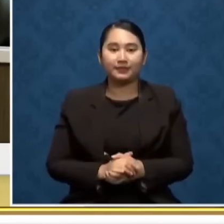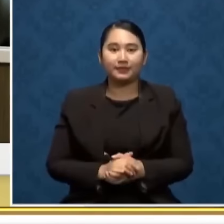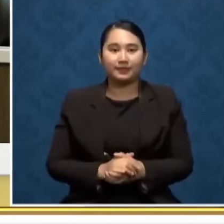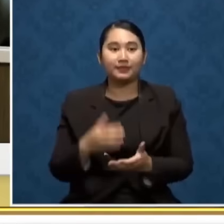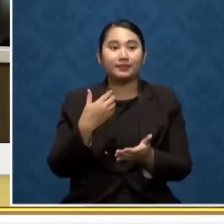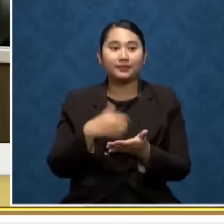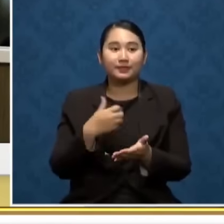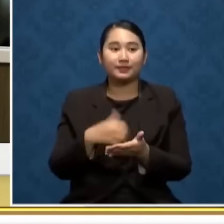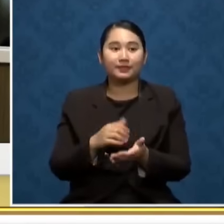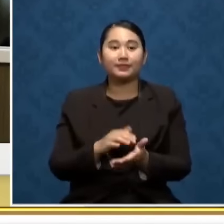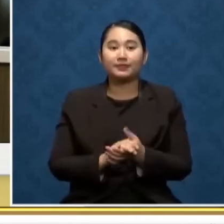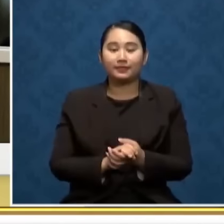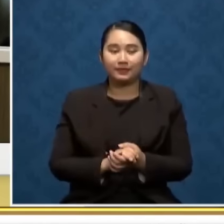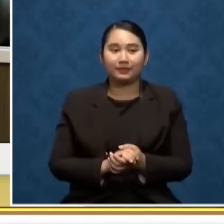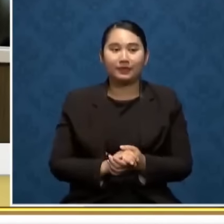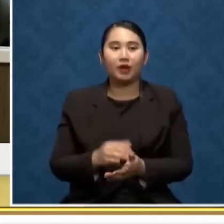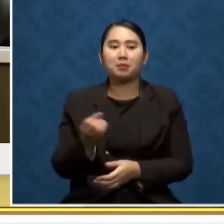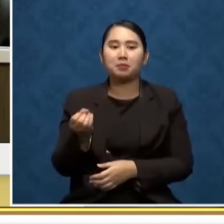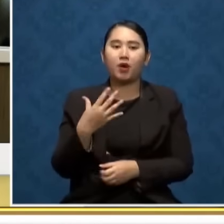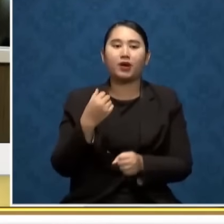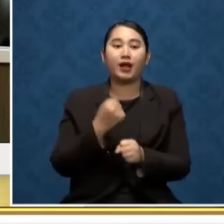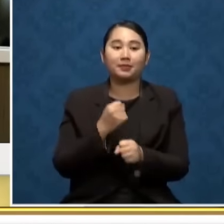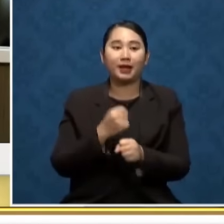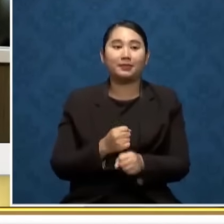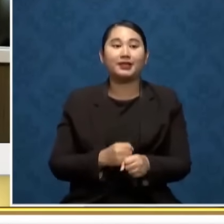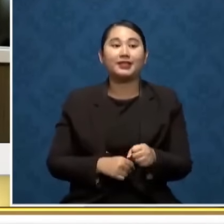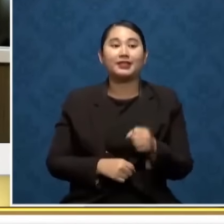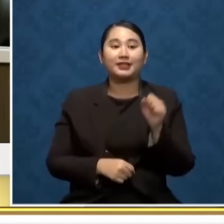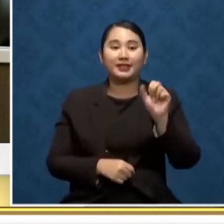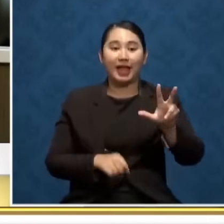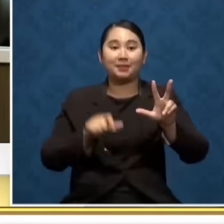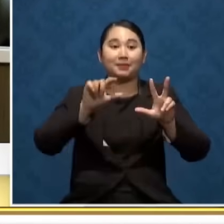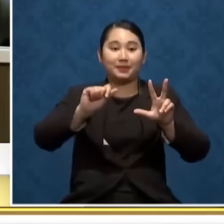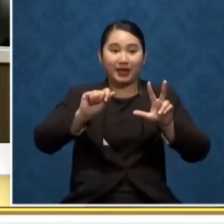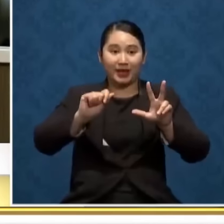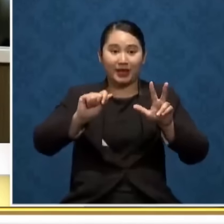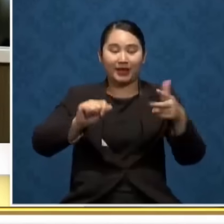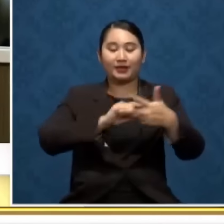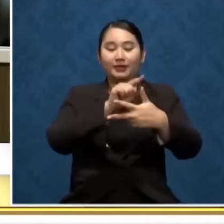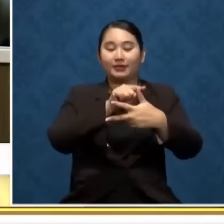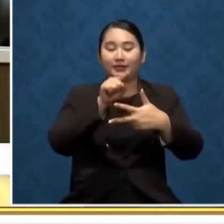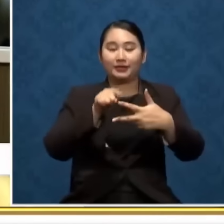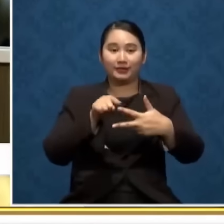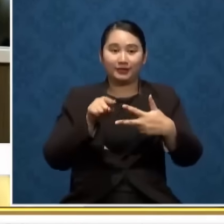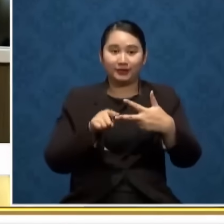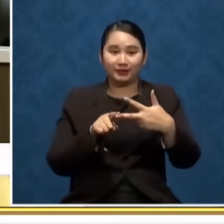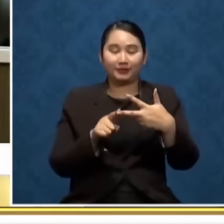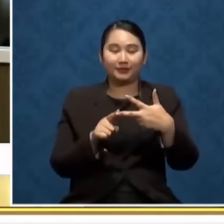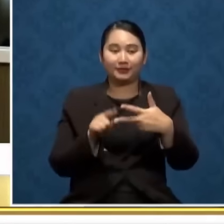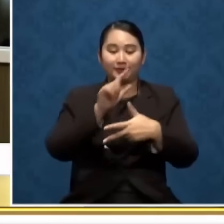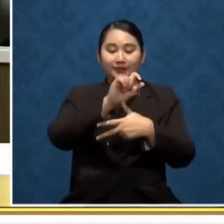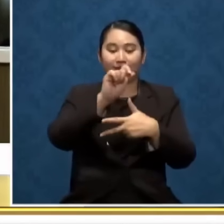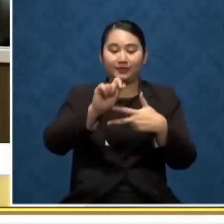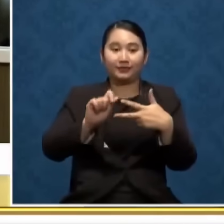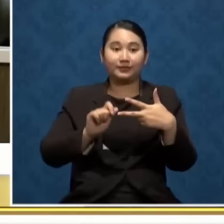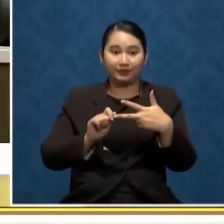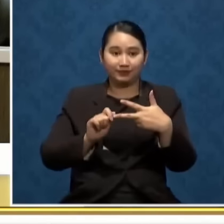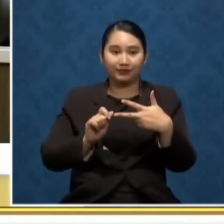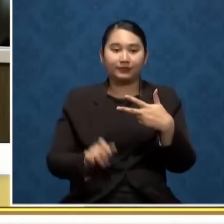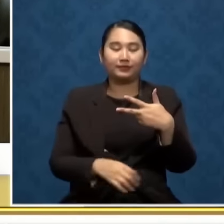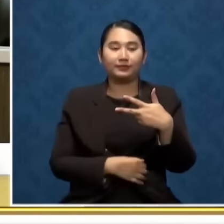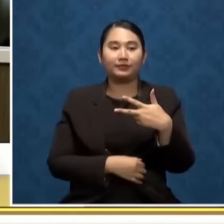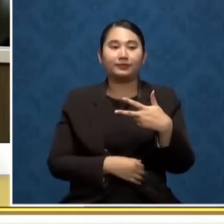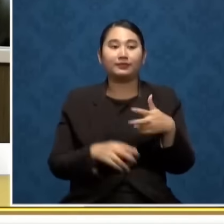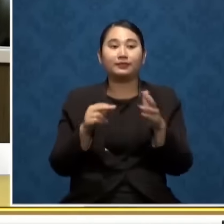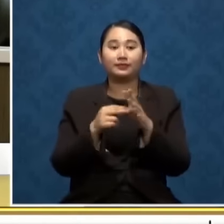สิ่งที่ท่านกำลังนำเสนอแก่พวกเรานะครับท่านบอกว่าท่านทำ 3A ใช่ไหมครับเมื่อกี้นี้ก็คือ availableaccessible แล้วก็ affordable